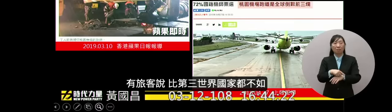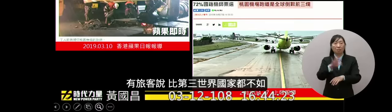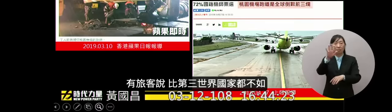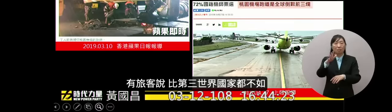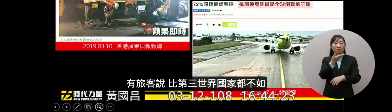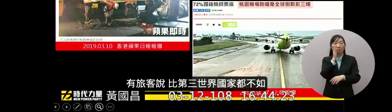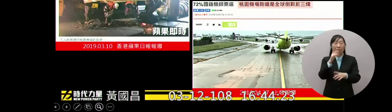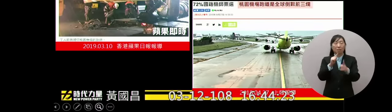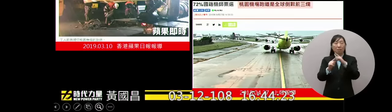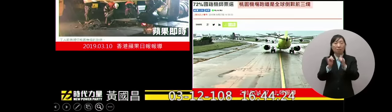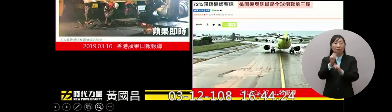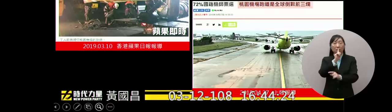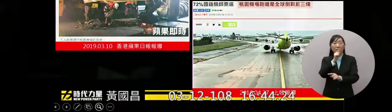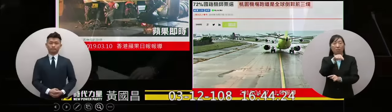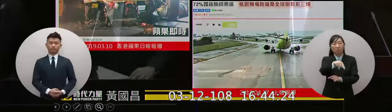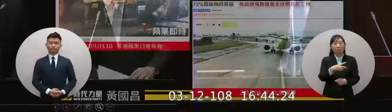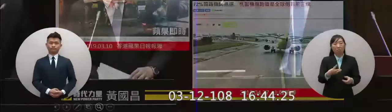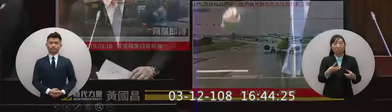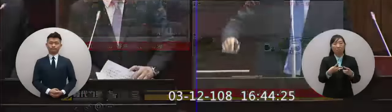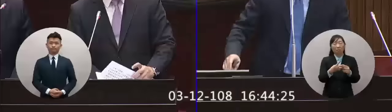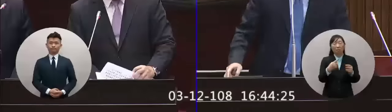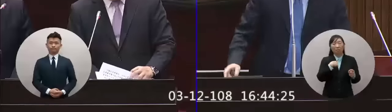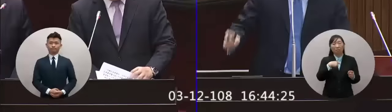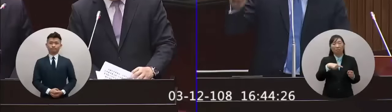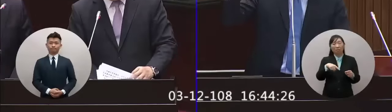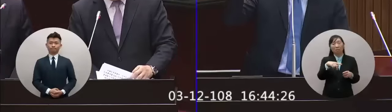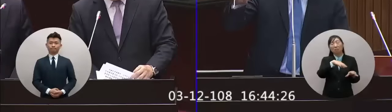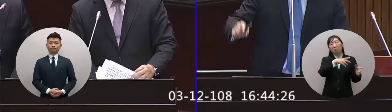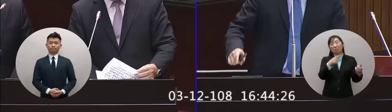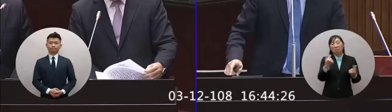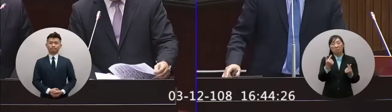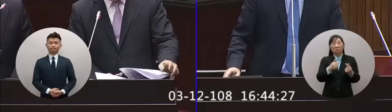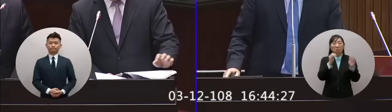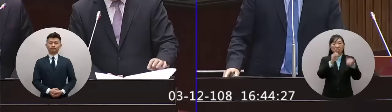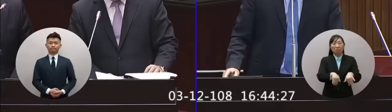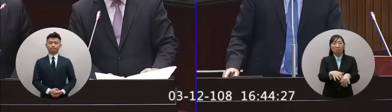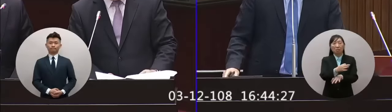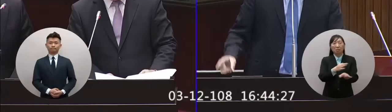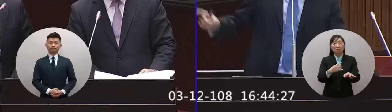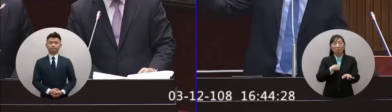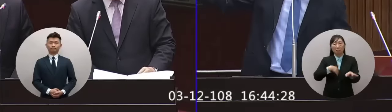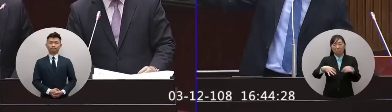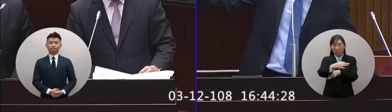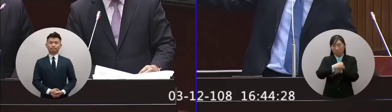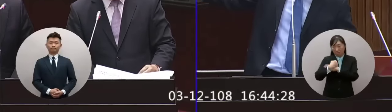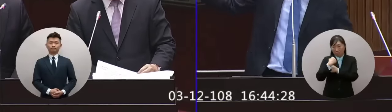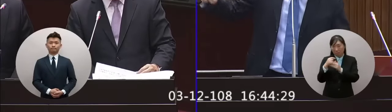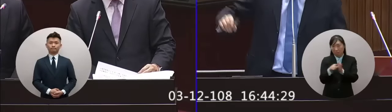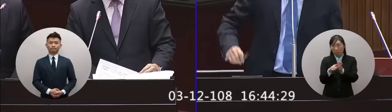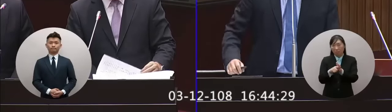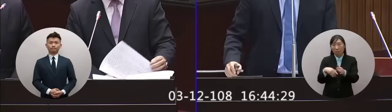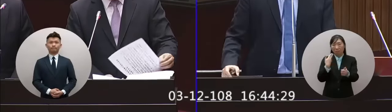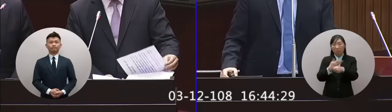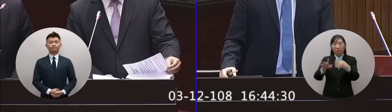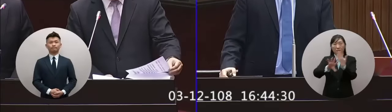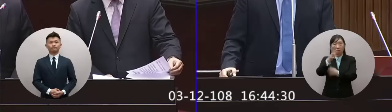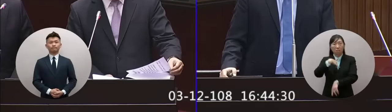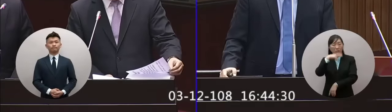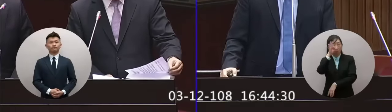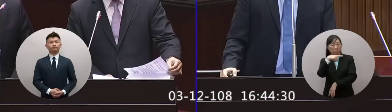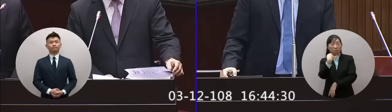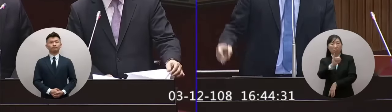国家都不如，当我们在拼观光的时候，在拼经济的时候，给世界的形象是这个样